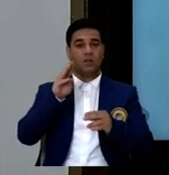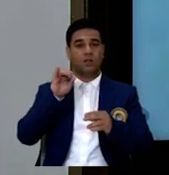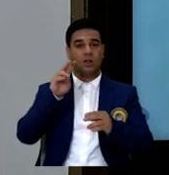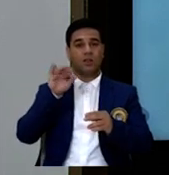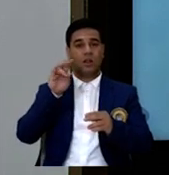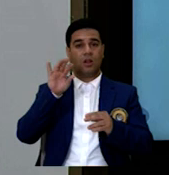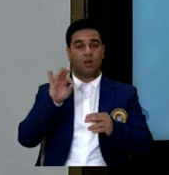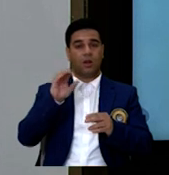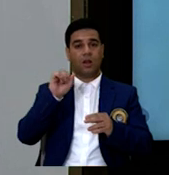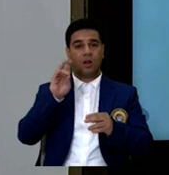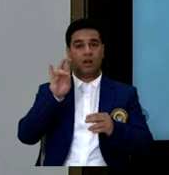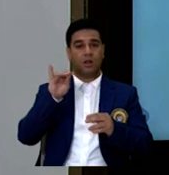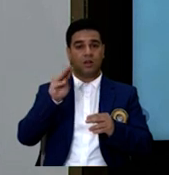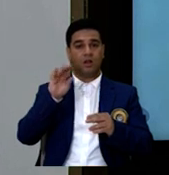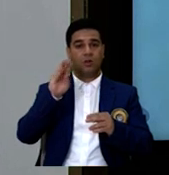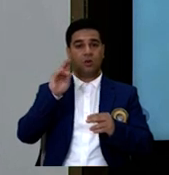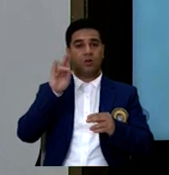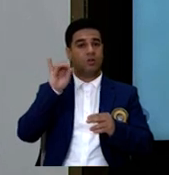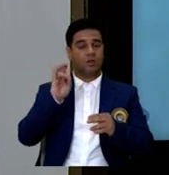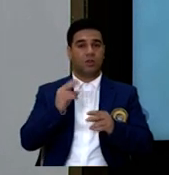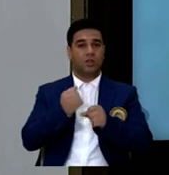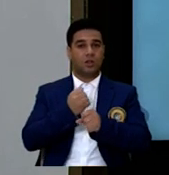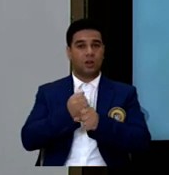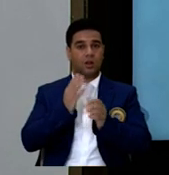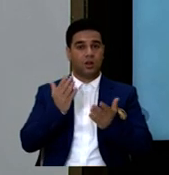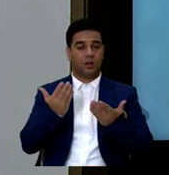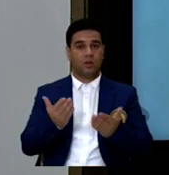va antitoksinlar ishlab chiqariladi.